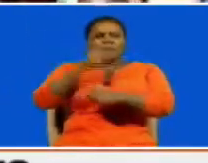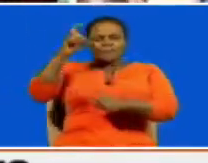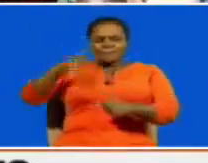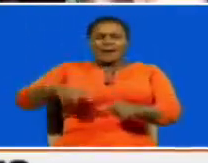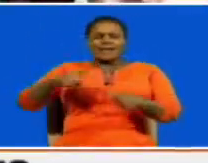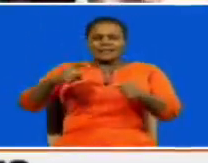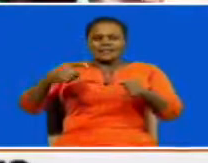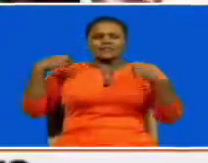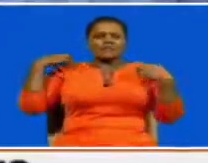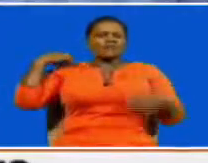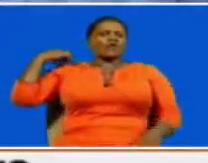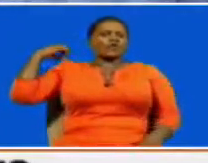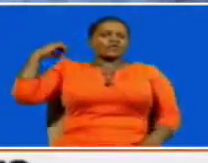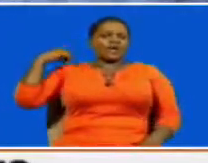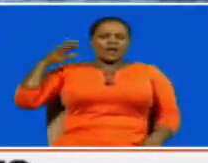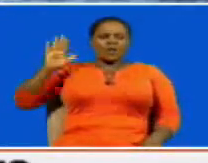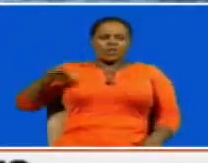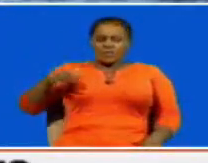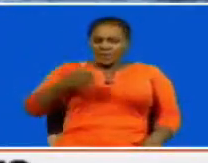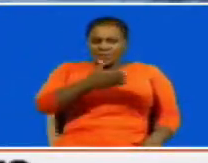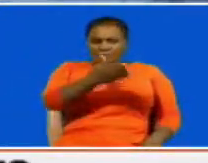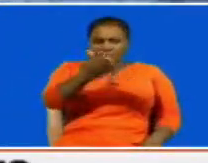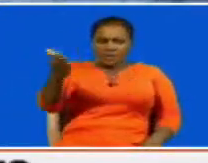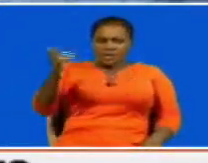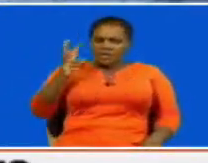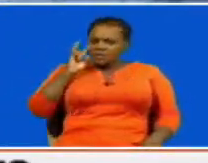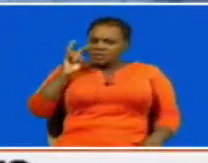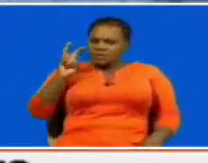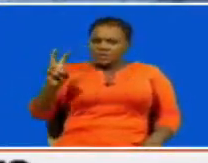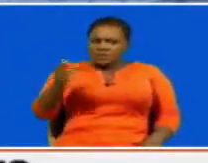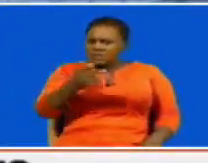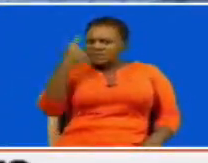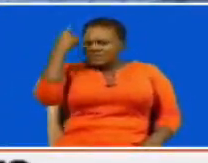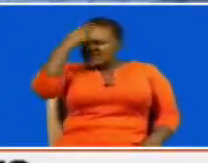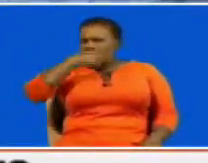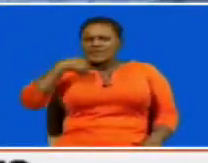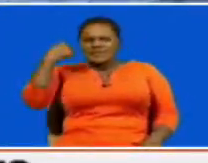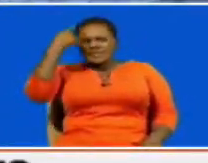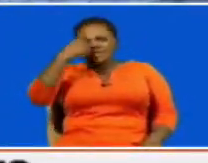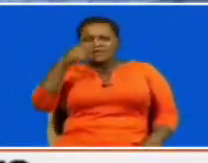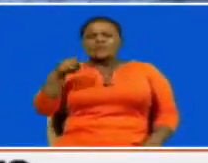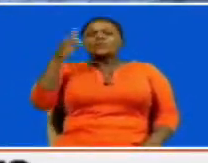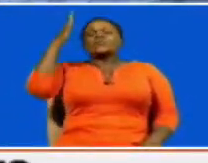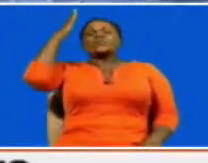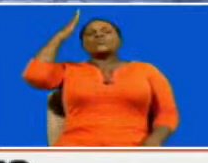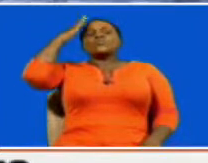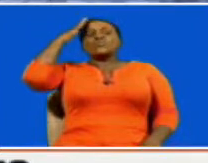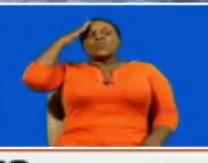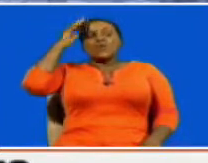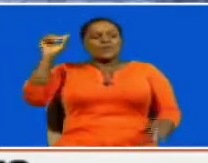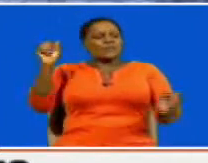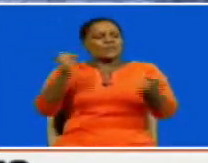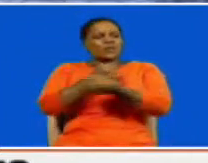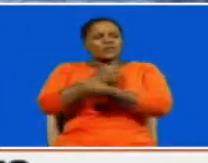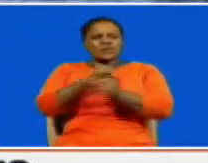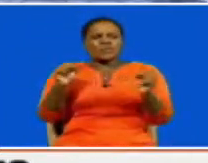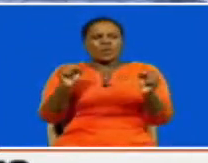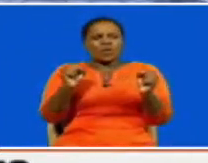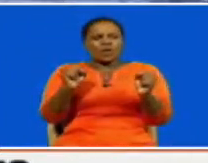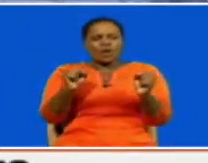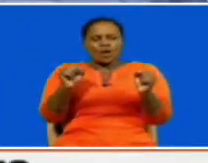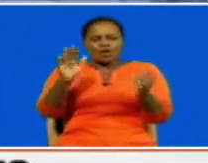tujitolee. Wamama na waona hapa, hata ukiangalia nyuso zao unajua hawawezi